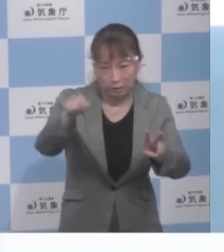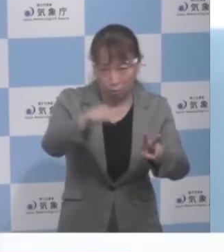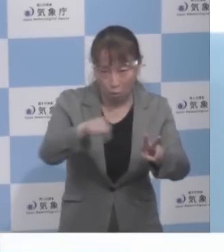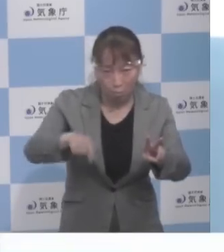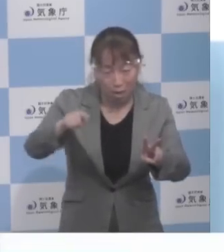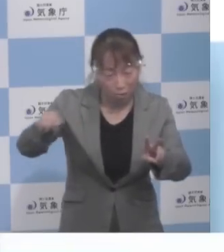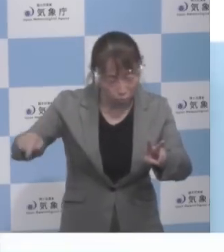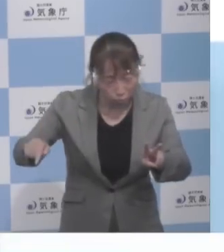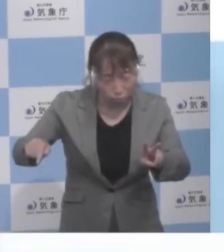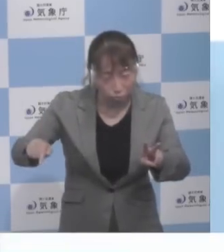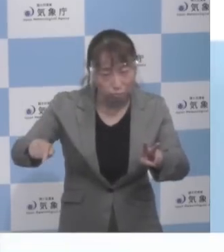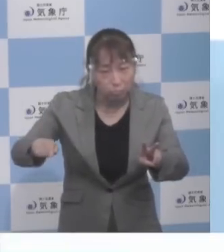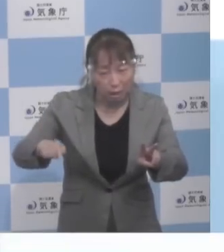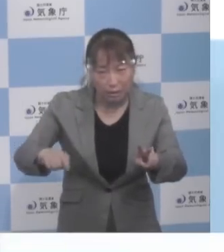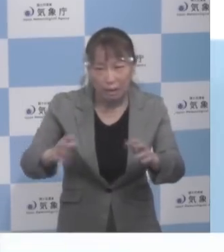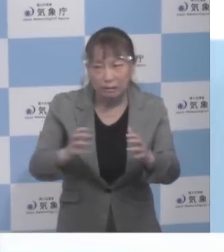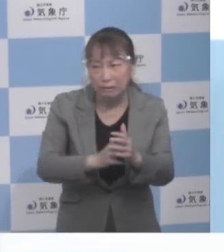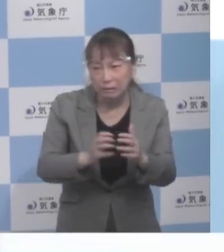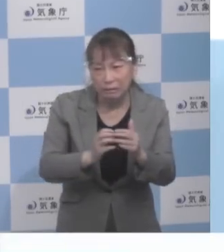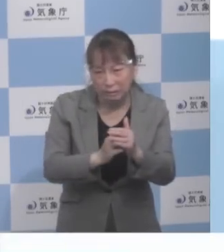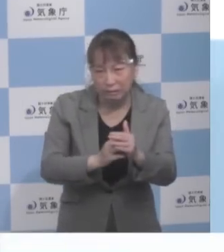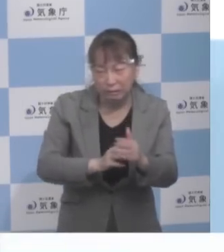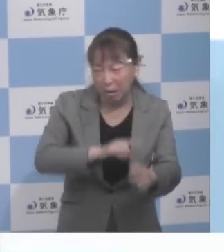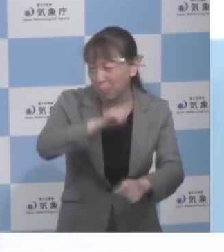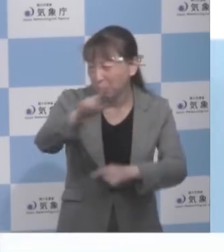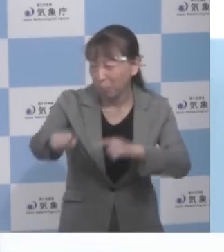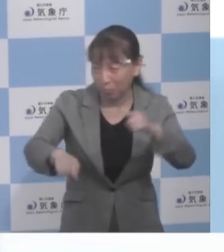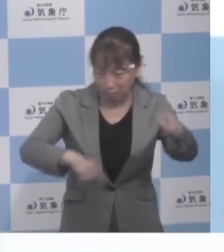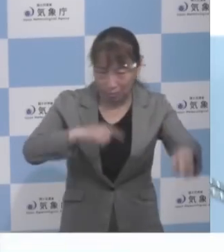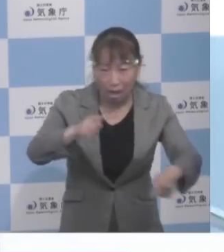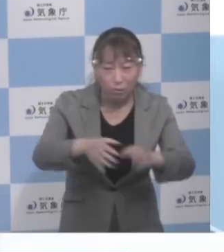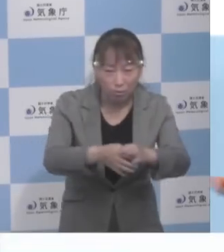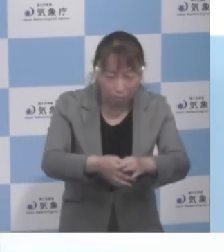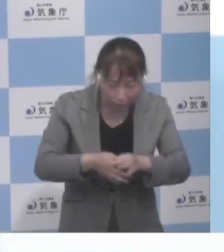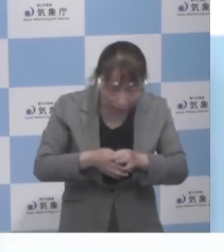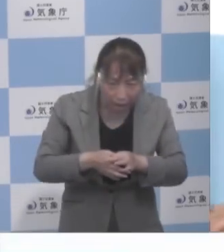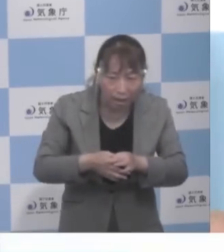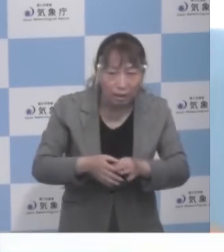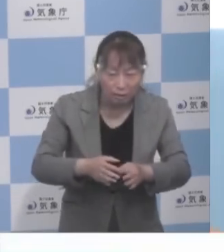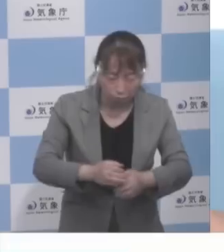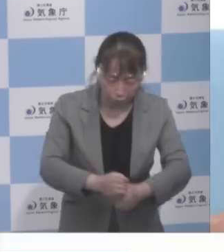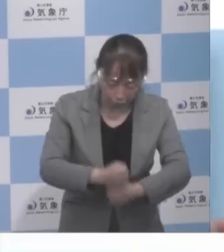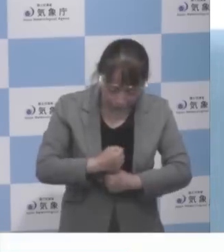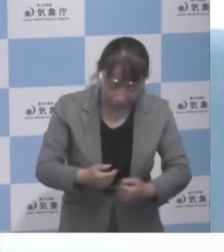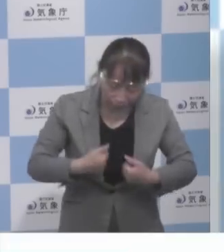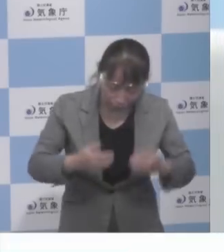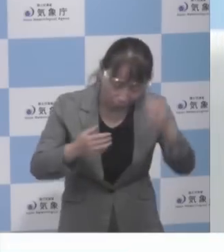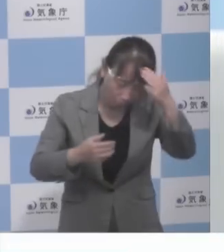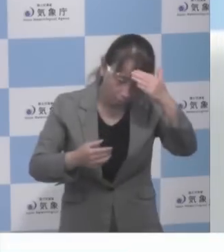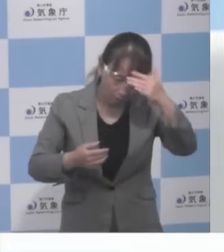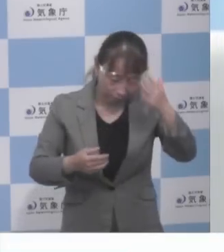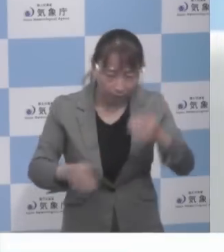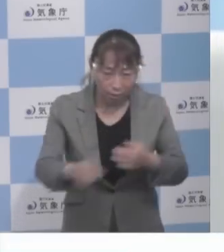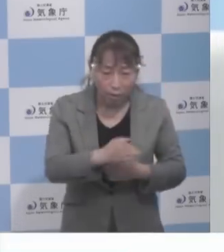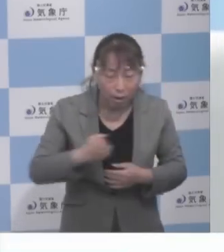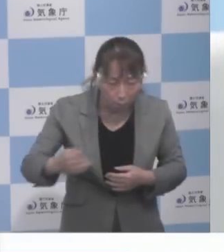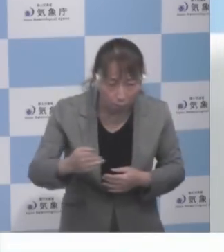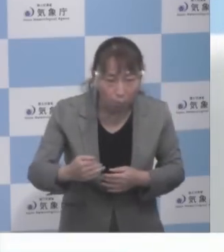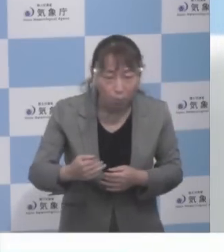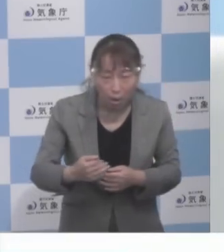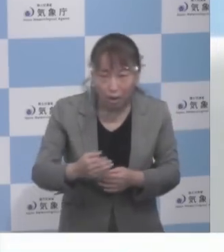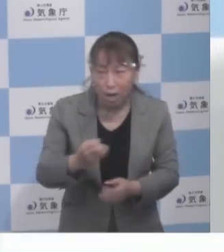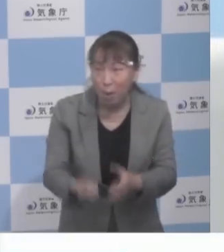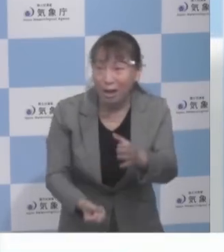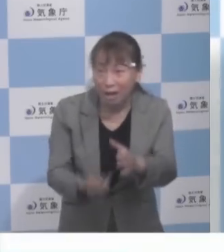飛ばしたというふうになっております。で、次お願いします。我々火山情報ですね、解説情